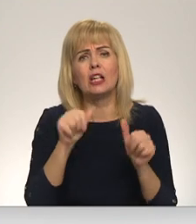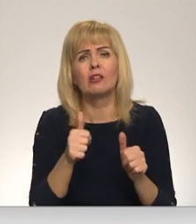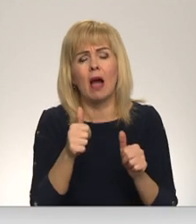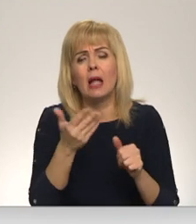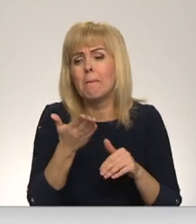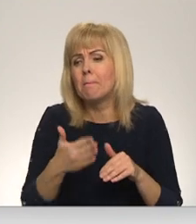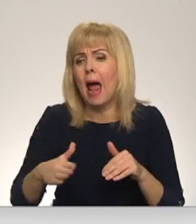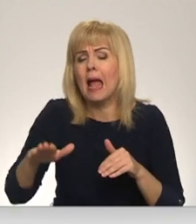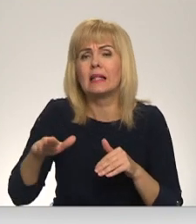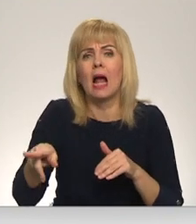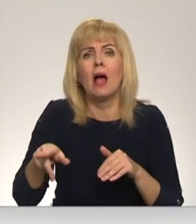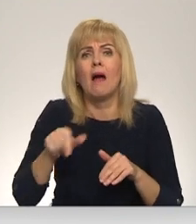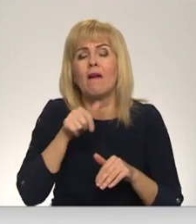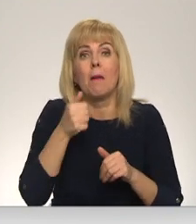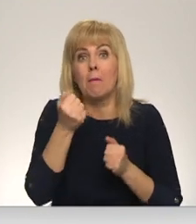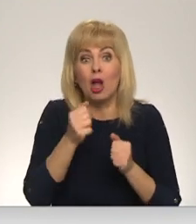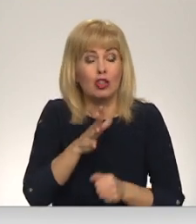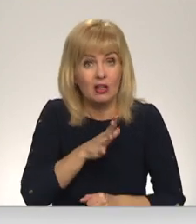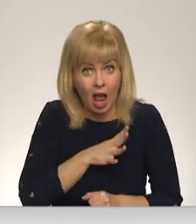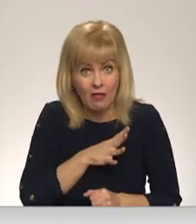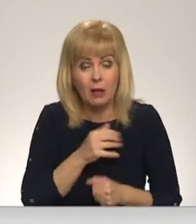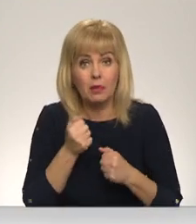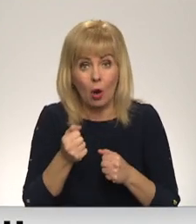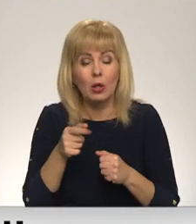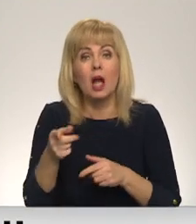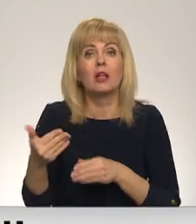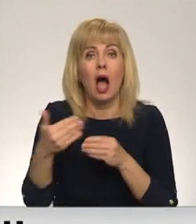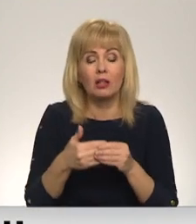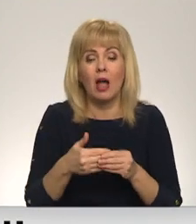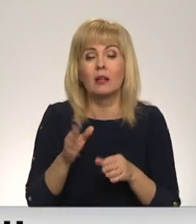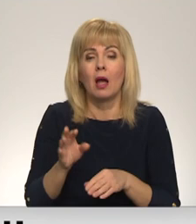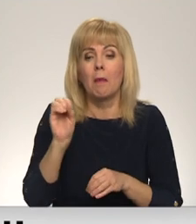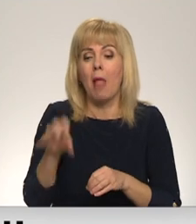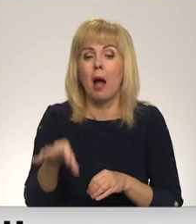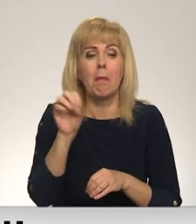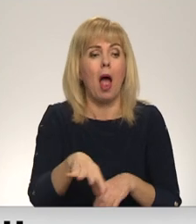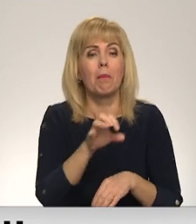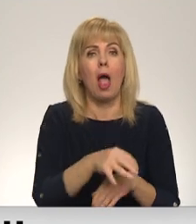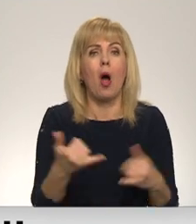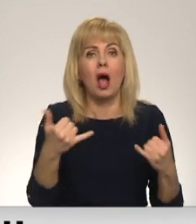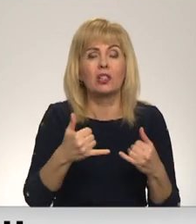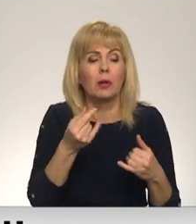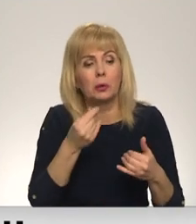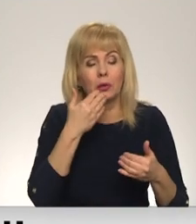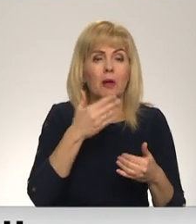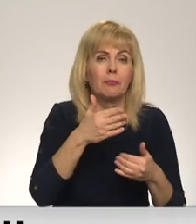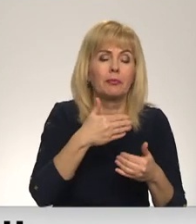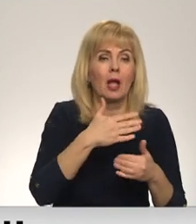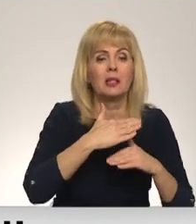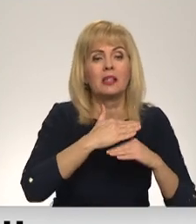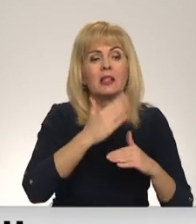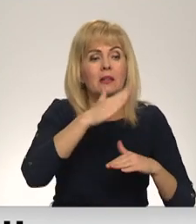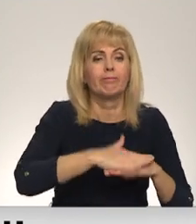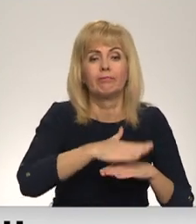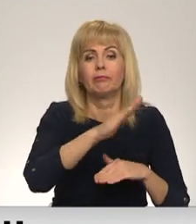bedra kaut kāda, kurai vai mašīnas cauri netiek, tā atved pļak-pļak, tā kā apmēram uz asfaltu, kad bedrītes līmē tā te arī tik pļak-pļak, kad